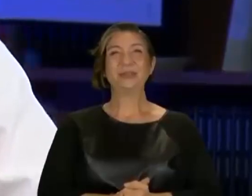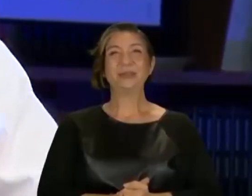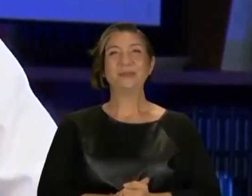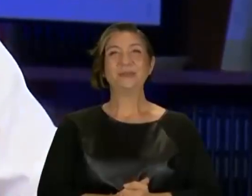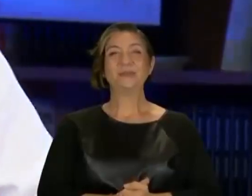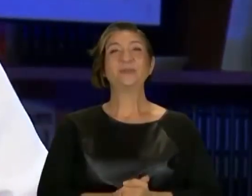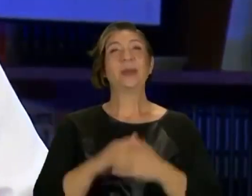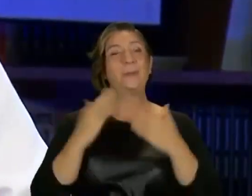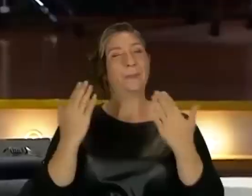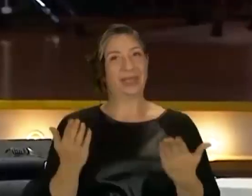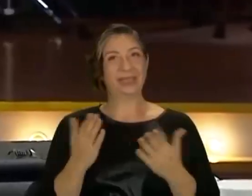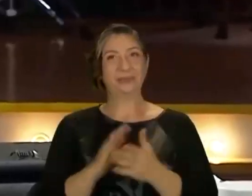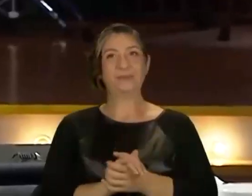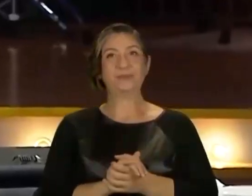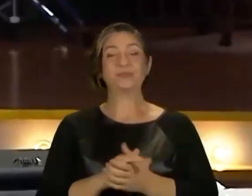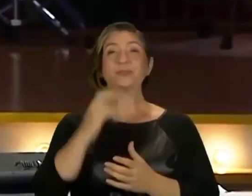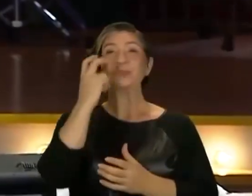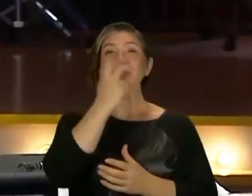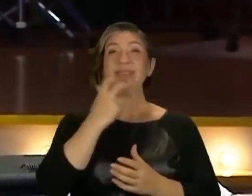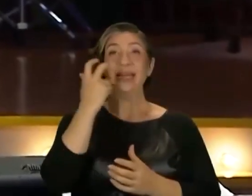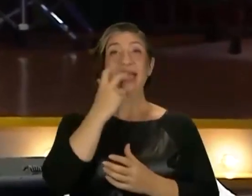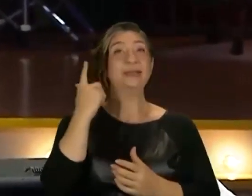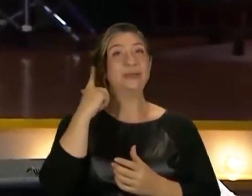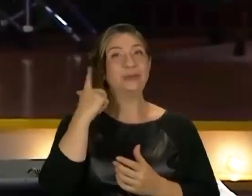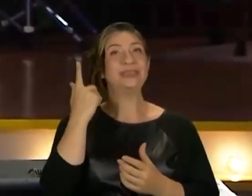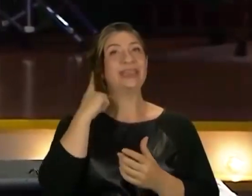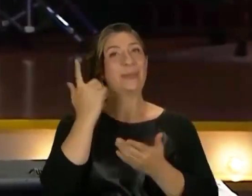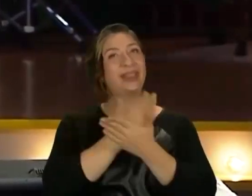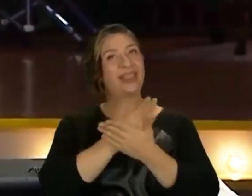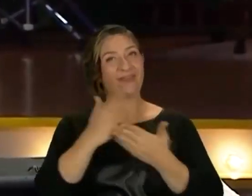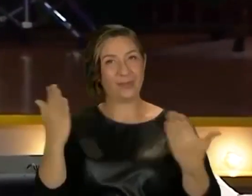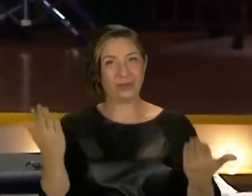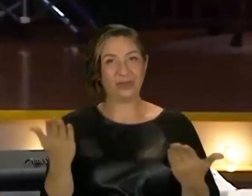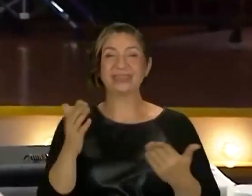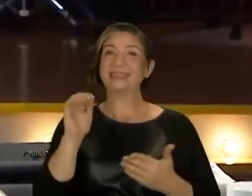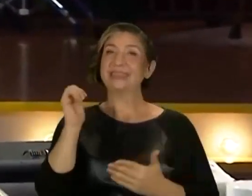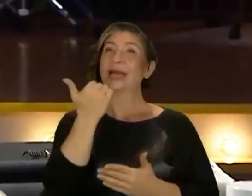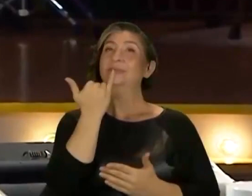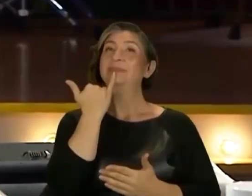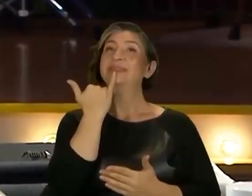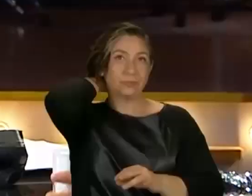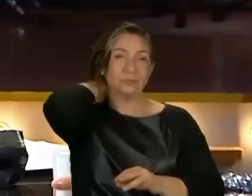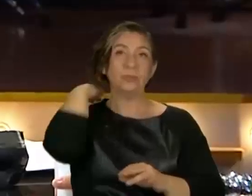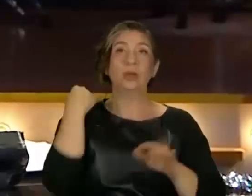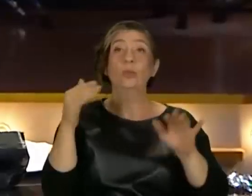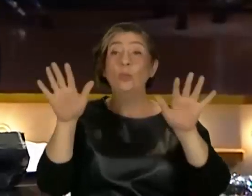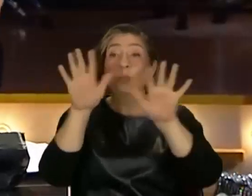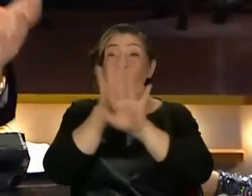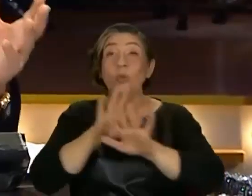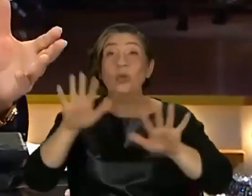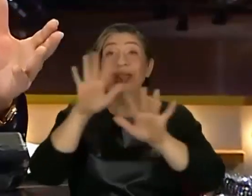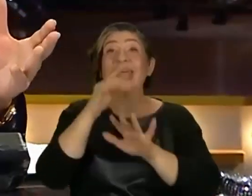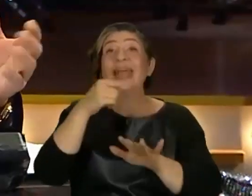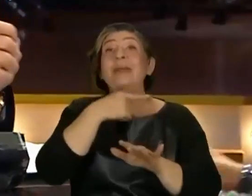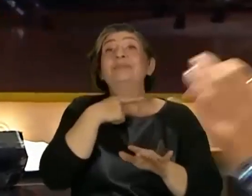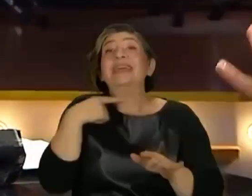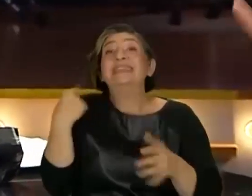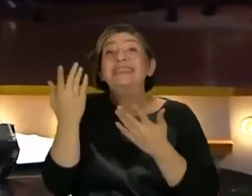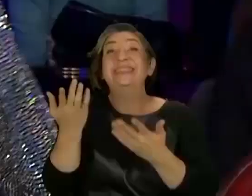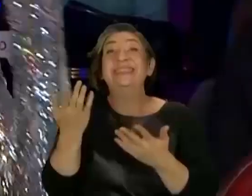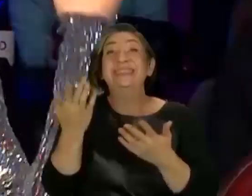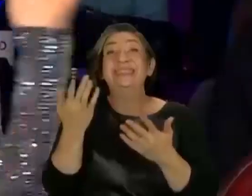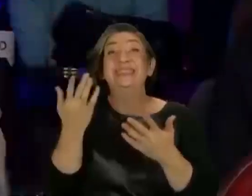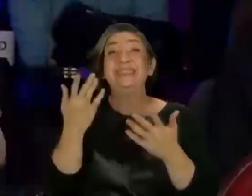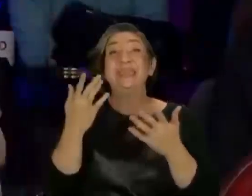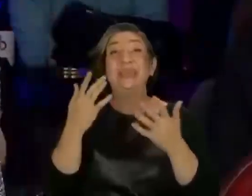Bravo. Peki. Şarkılar dinliyoruz. Dinlemeye de devam edeceğiz değerli misafirlerimde. Blurlanmana imkan yok çünkü. Çünkü